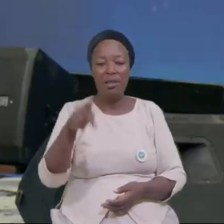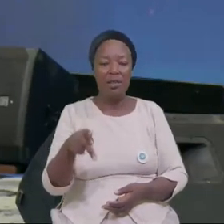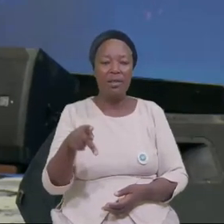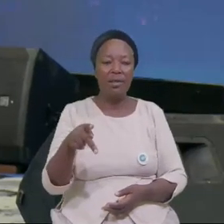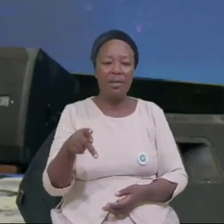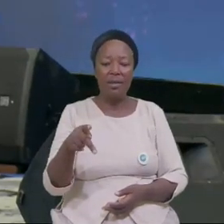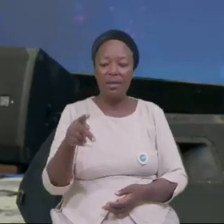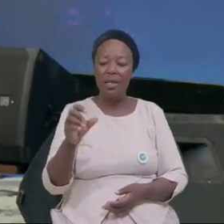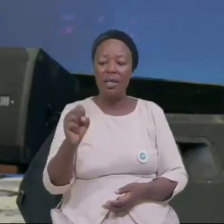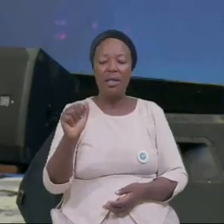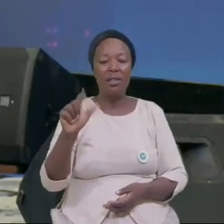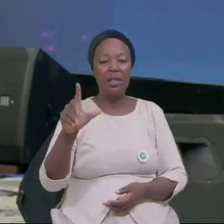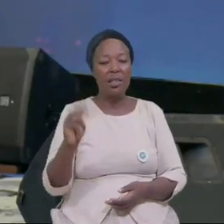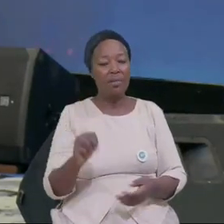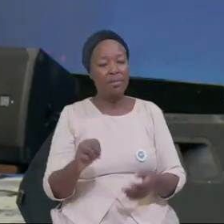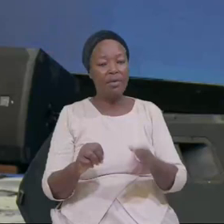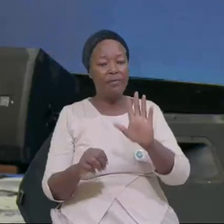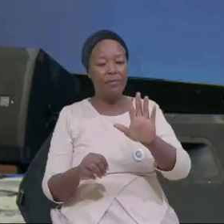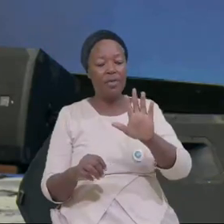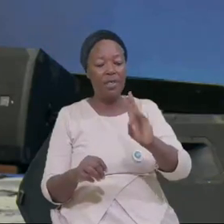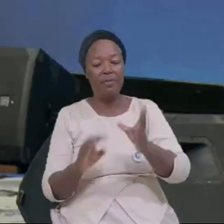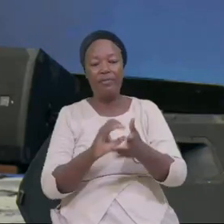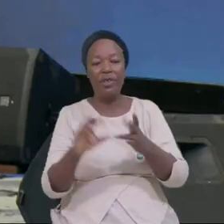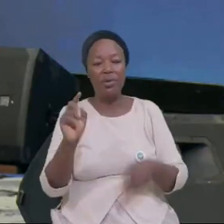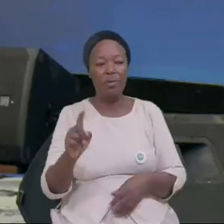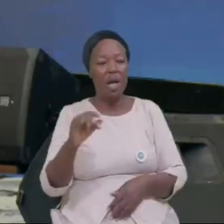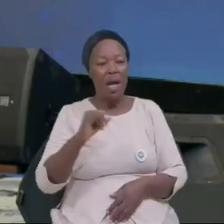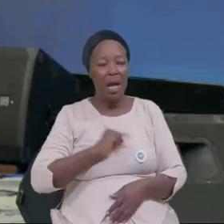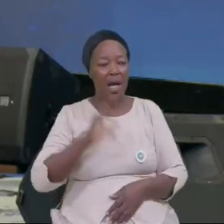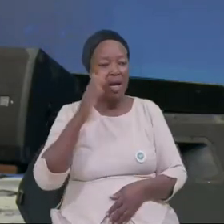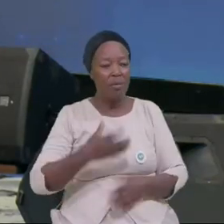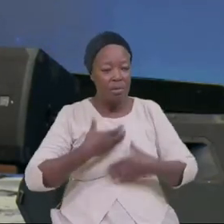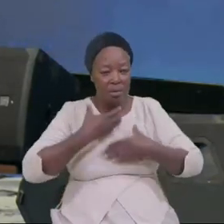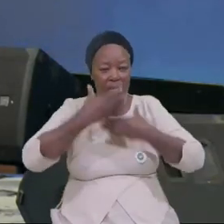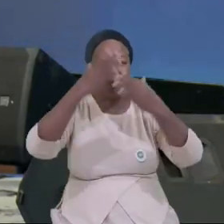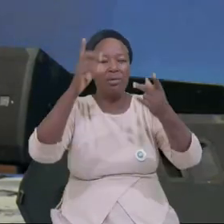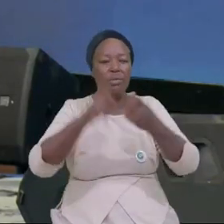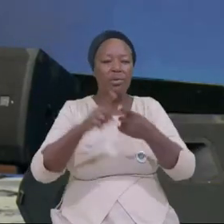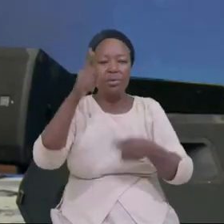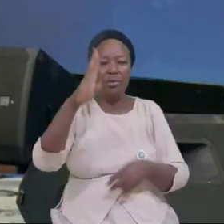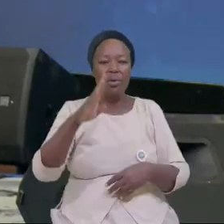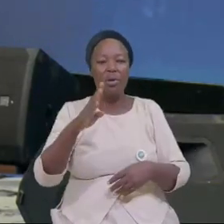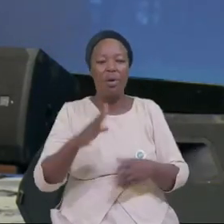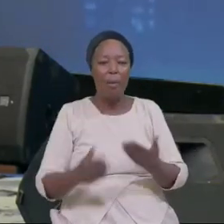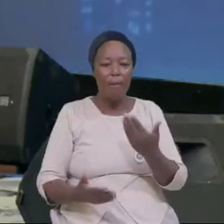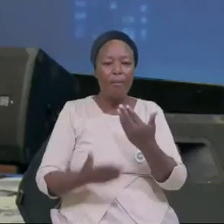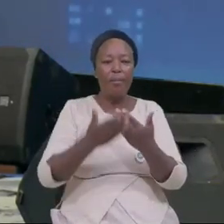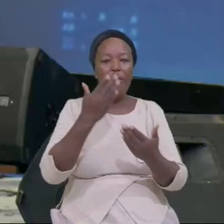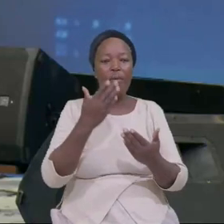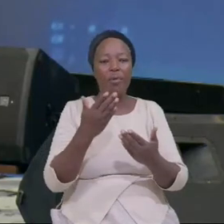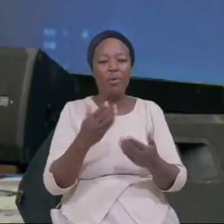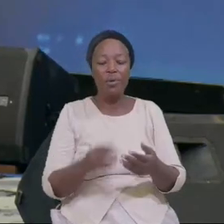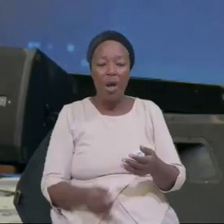Psaume 57, 2, verset 3, 8 secondes. Je crie au Dieu Tout-Puissant, au Dieu tout très haut, au